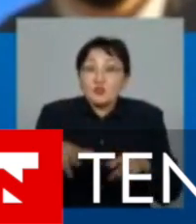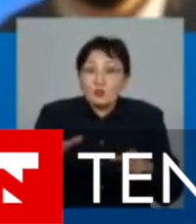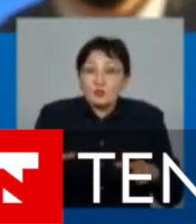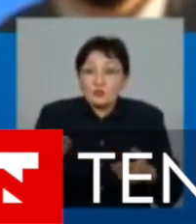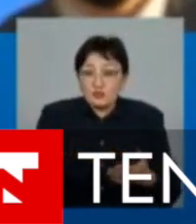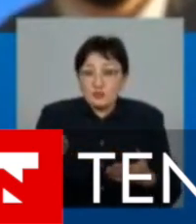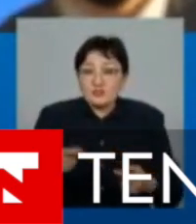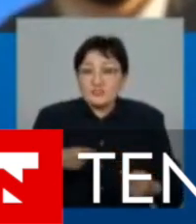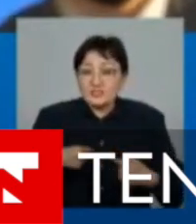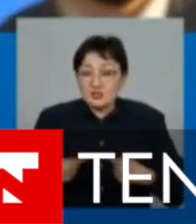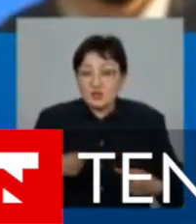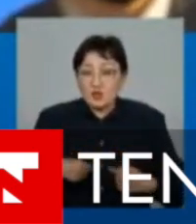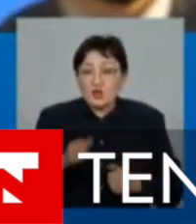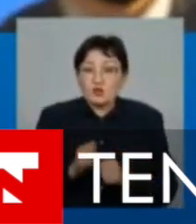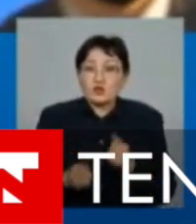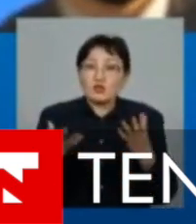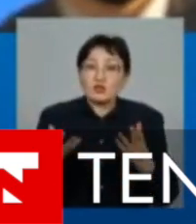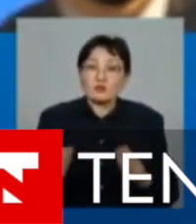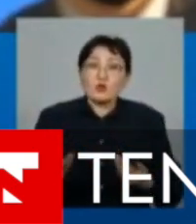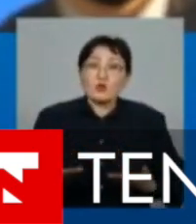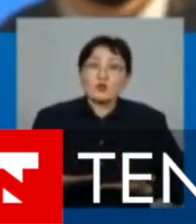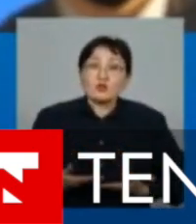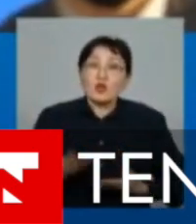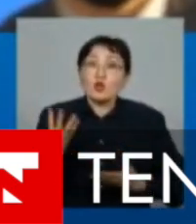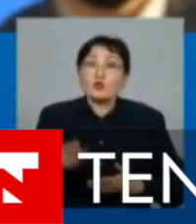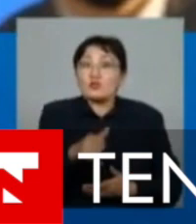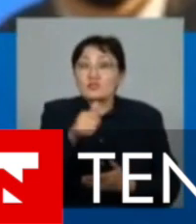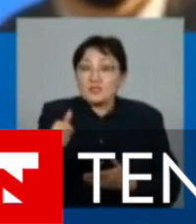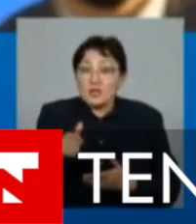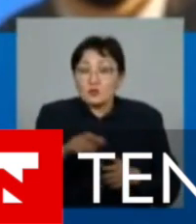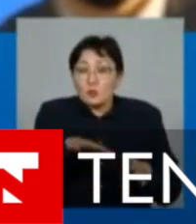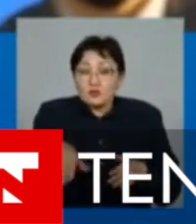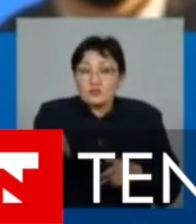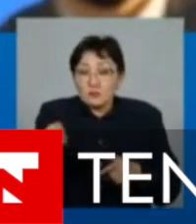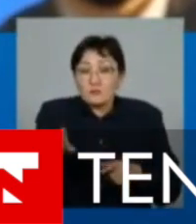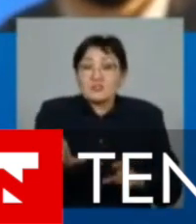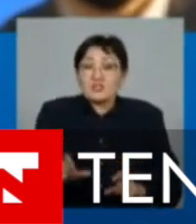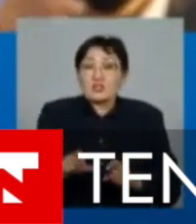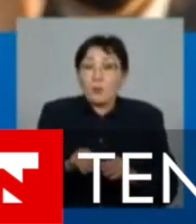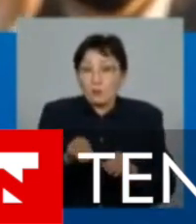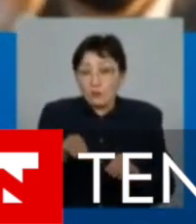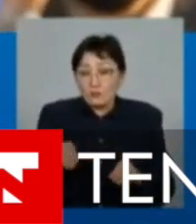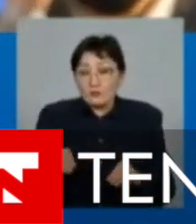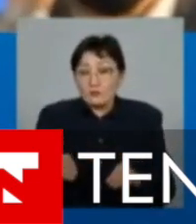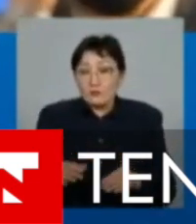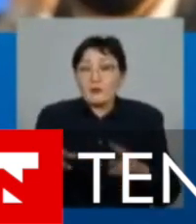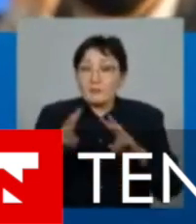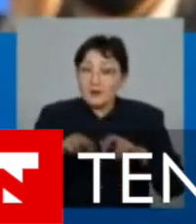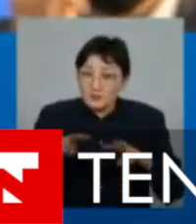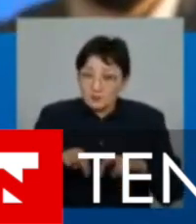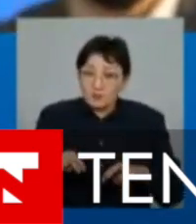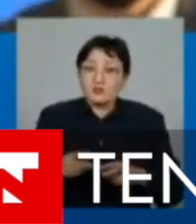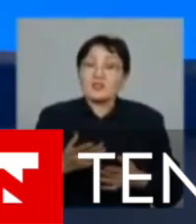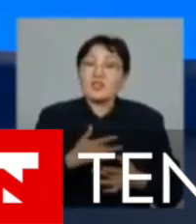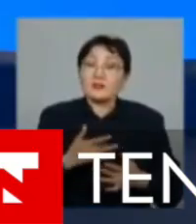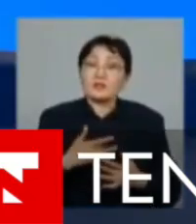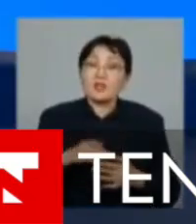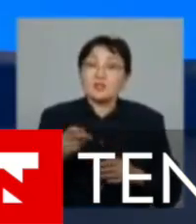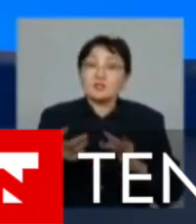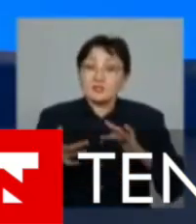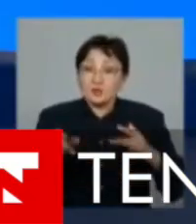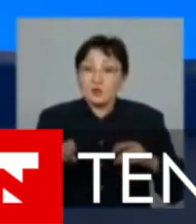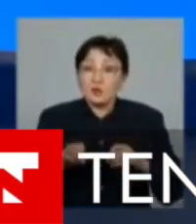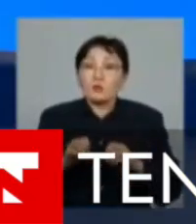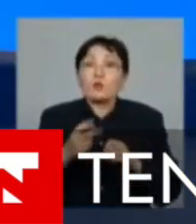страдаем. Сол жерде күнде өміріміздің 4 сағатын өткізіп сол жерде отырамыз да. Енді вы, наверное, мониторите нені